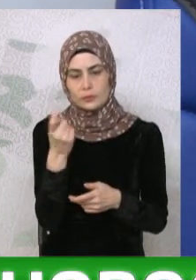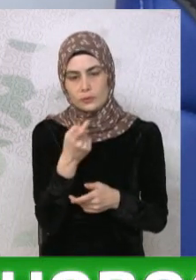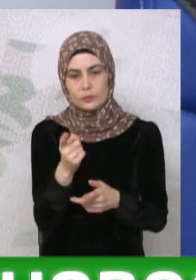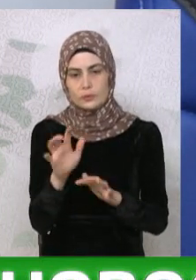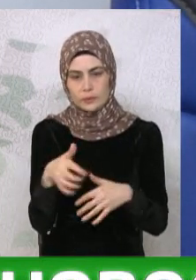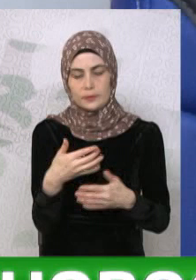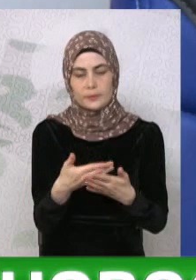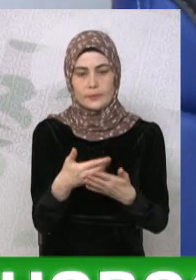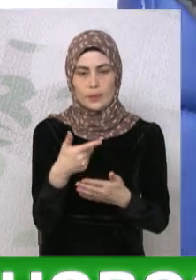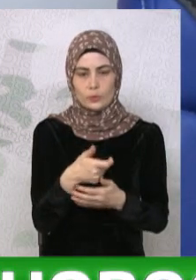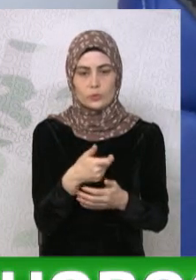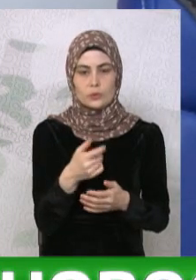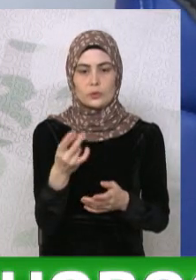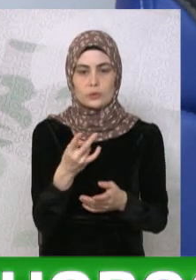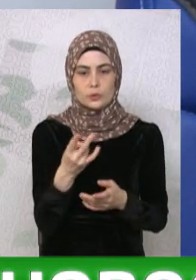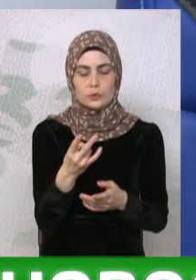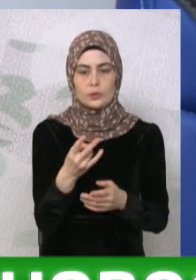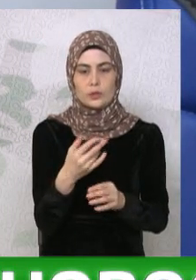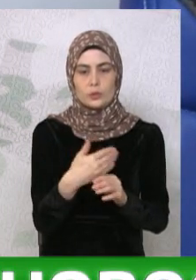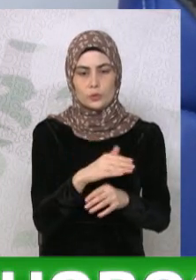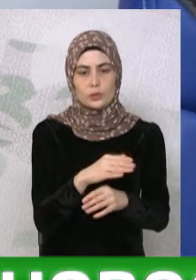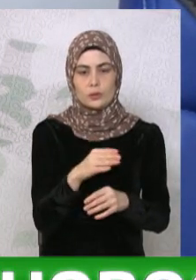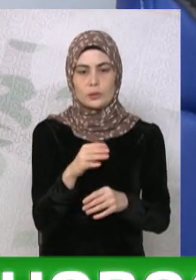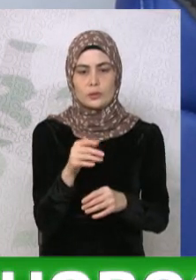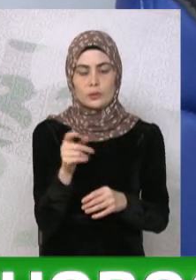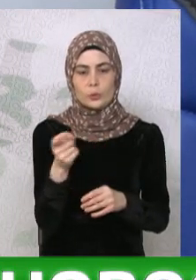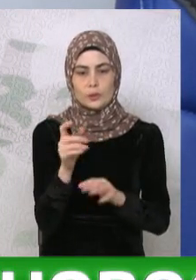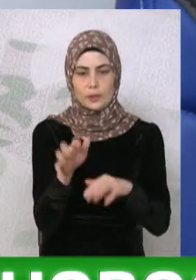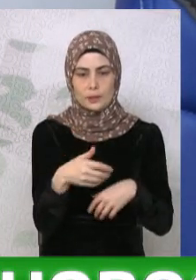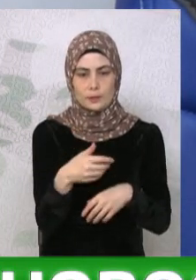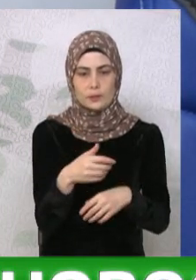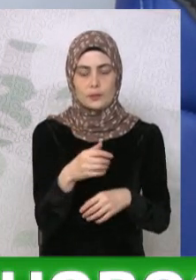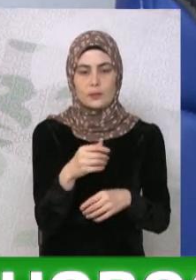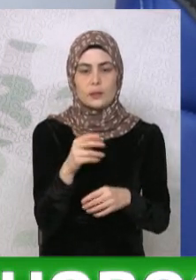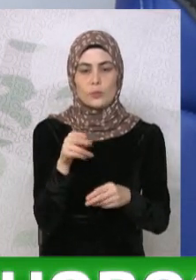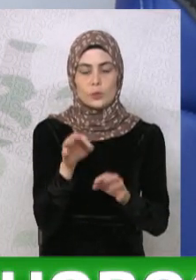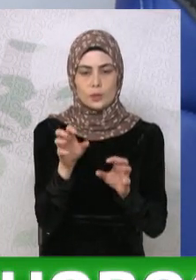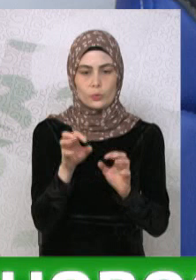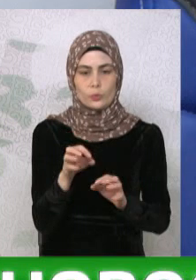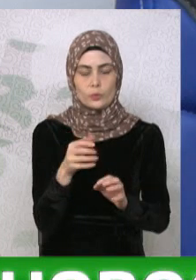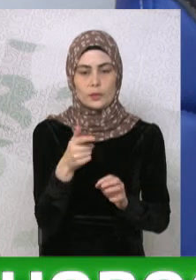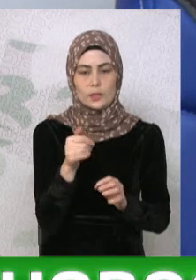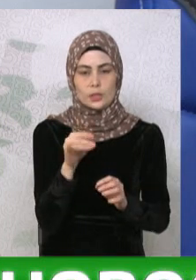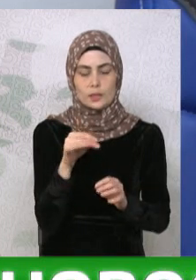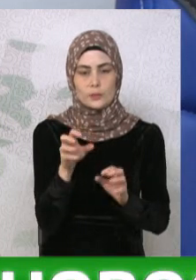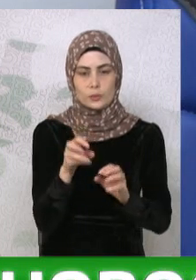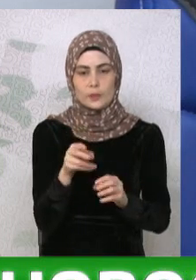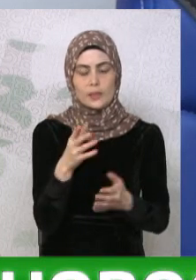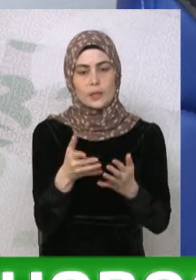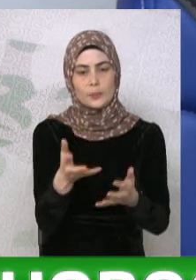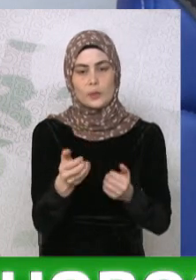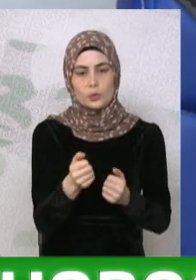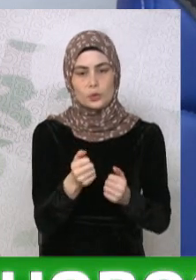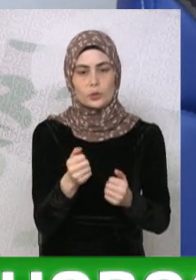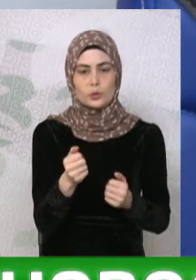патроны к нему должны быть отчуждены их собственникам в соответствии с гражданским законодательством, либо получены